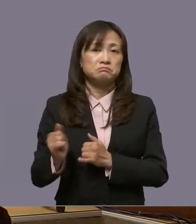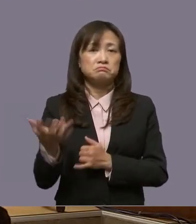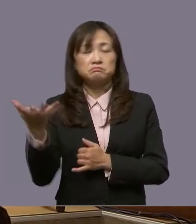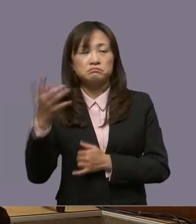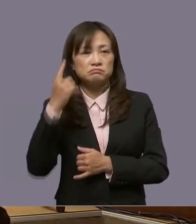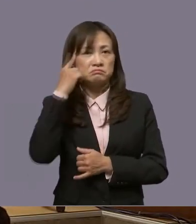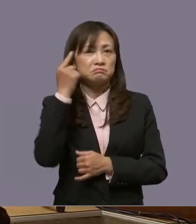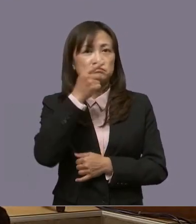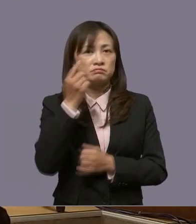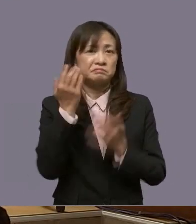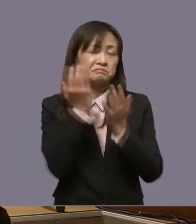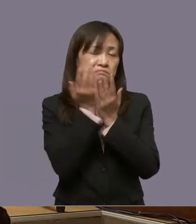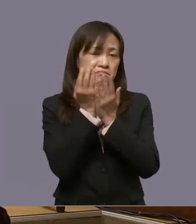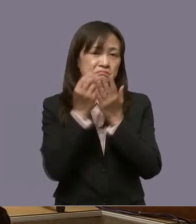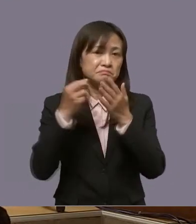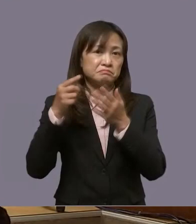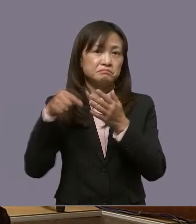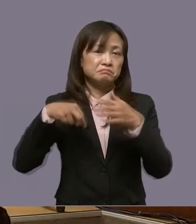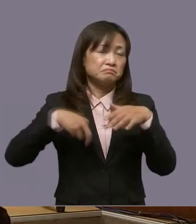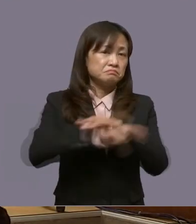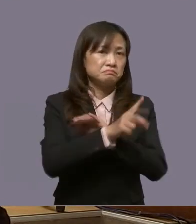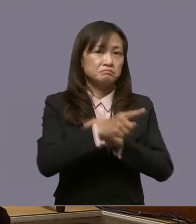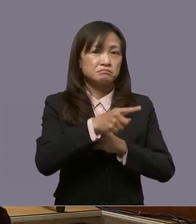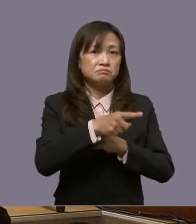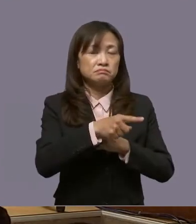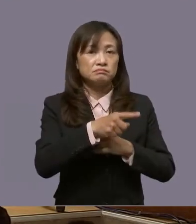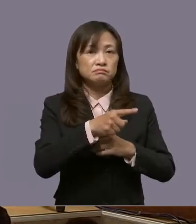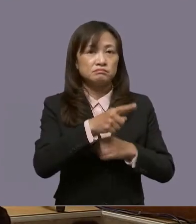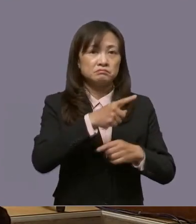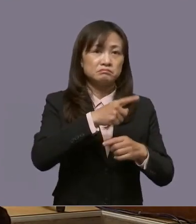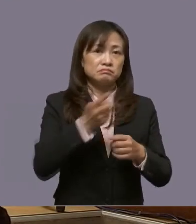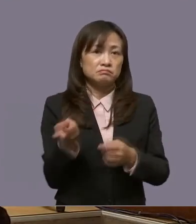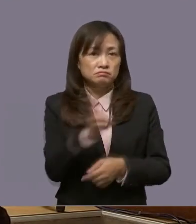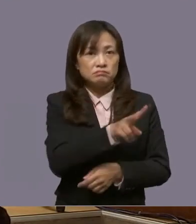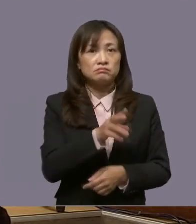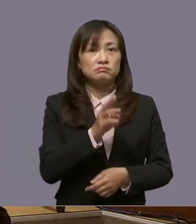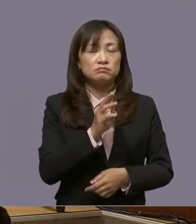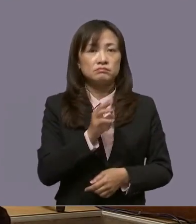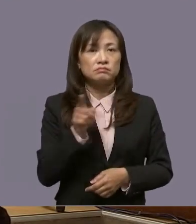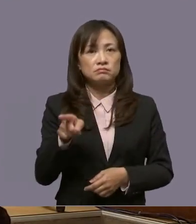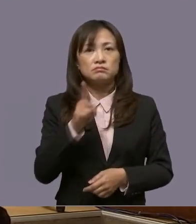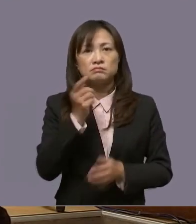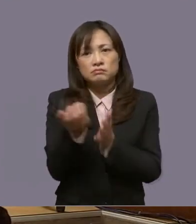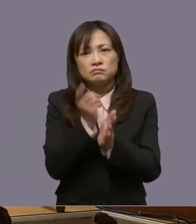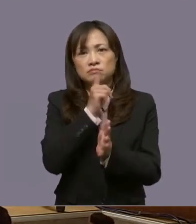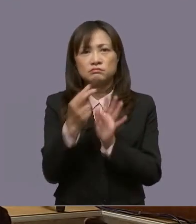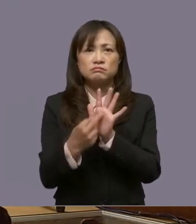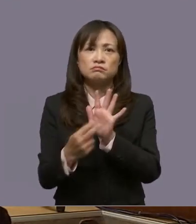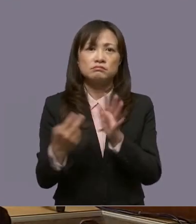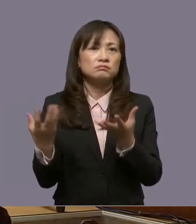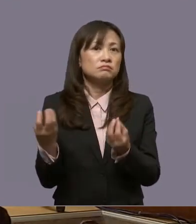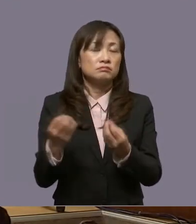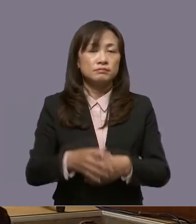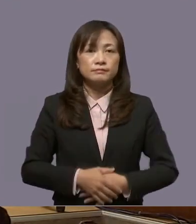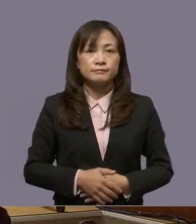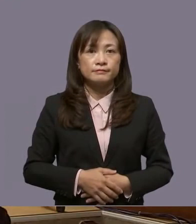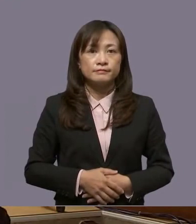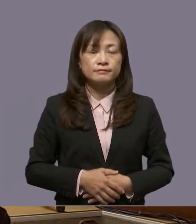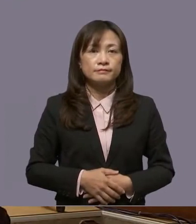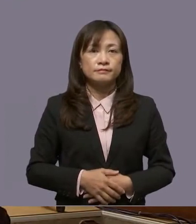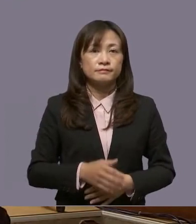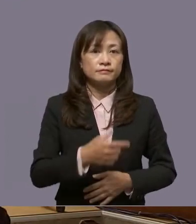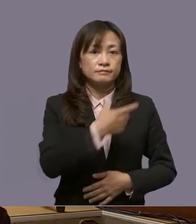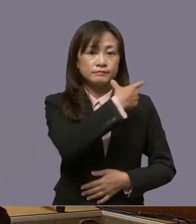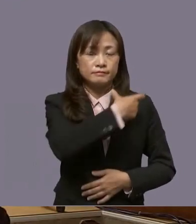说没有绕跑，那想问说部长目前整个竞选团队沟通跟安